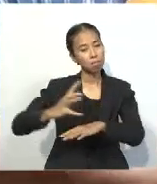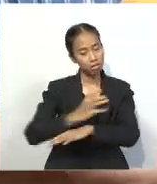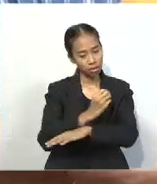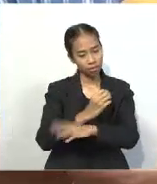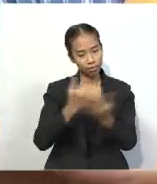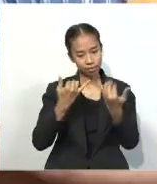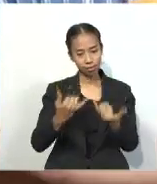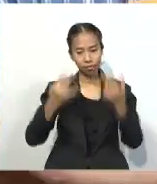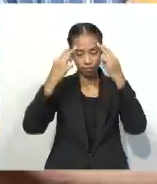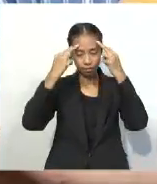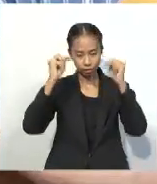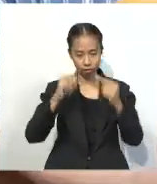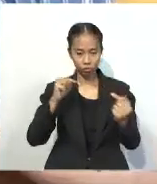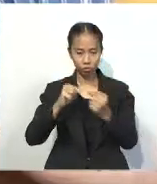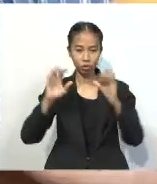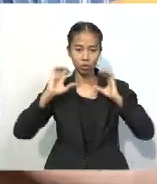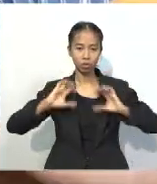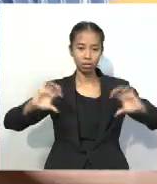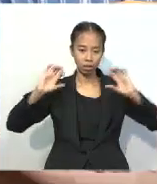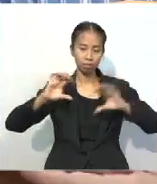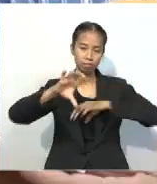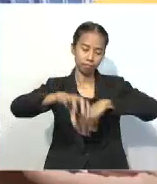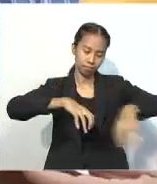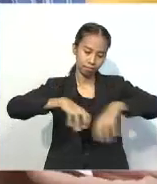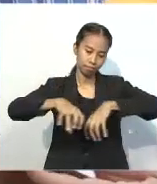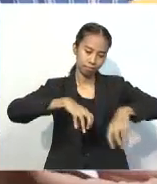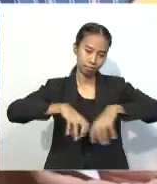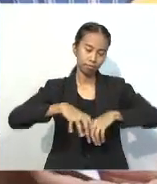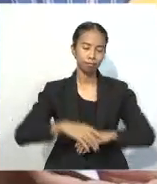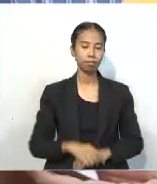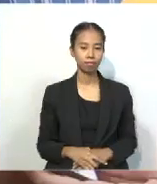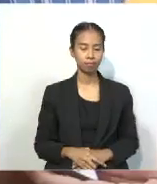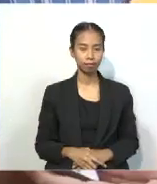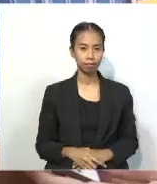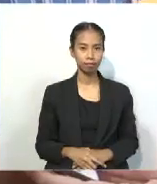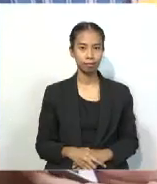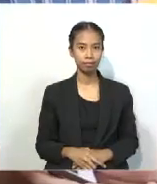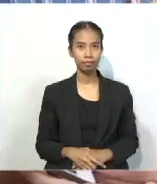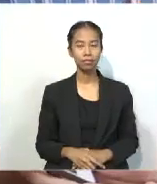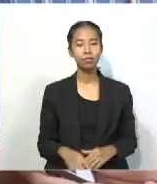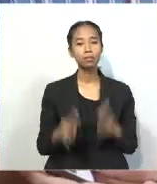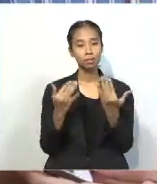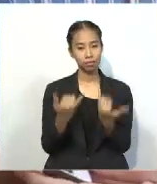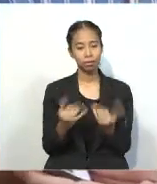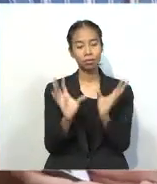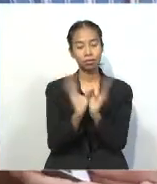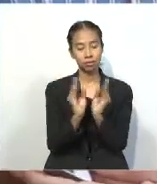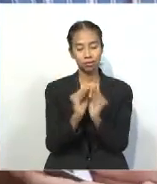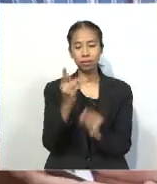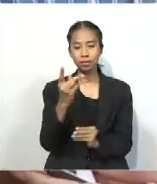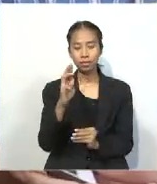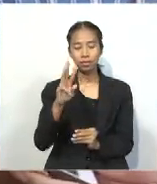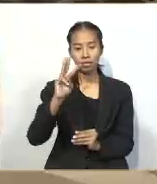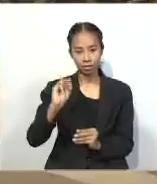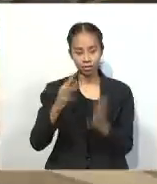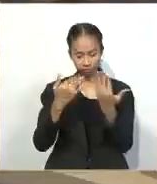ายกรัฐมนตรีใช้กลไกทางราชการในการบริหารประเทศเท่านั้นสำหรับวาระการประชุมคณะรัฐมนตรีในวันนี้นะคะมีว